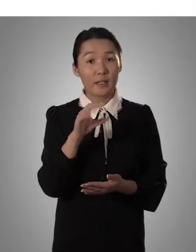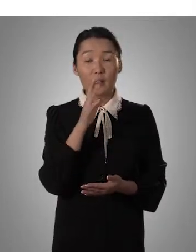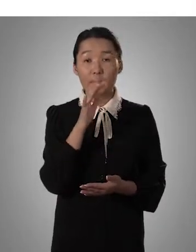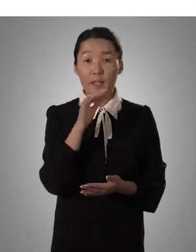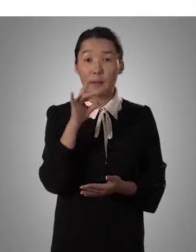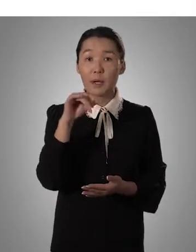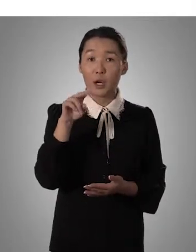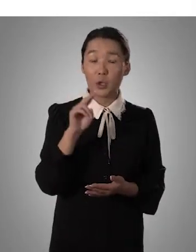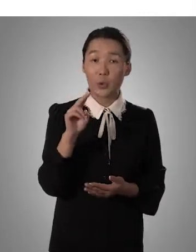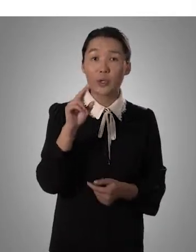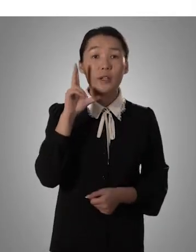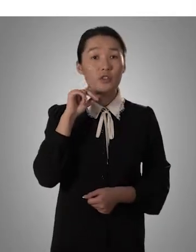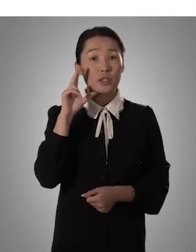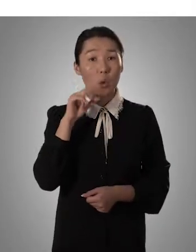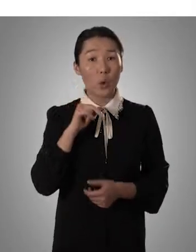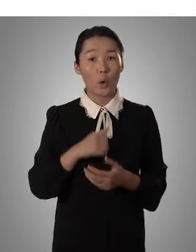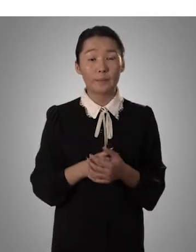род и число